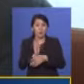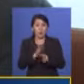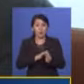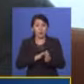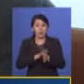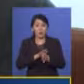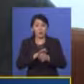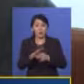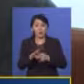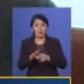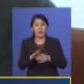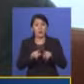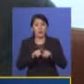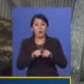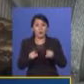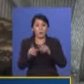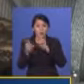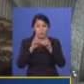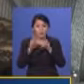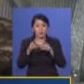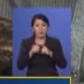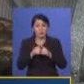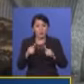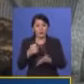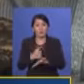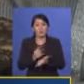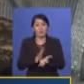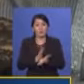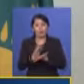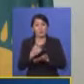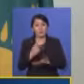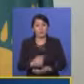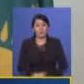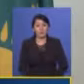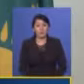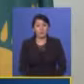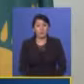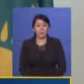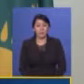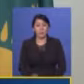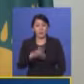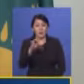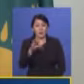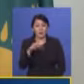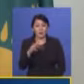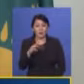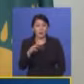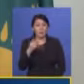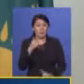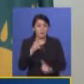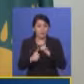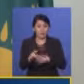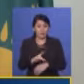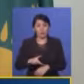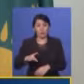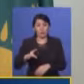асыру шеңберінде мәслихаттарды одан әрі дамытудың басты бағыттарына тоқталып өтті. Мәслихаттар өкілді орган ретінде